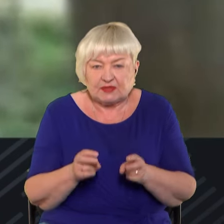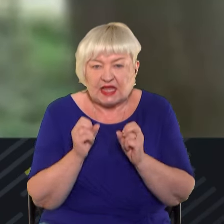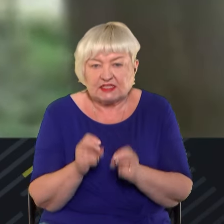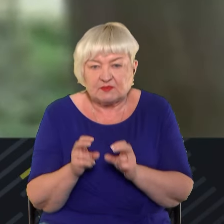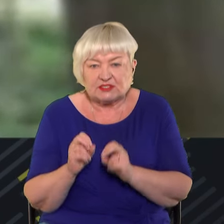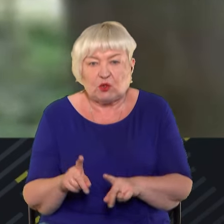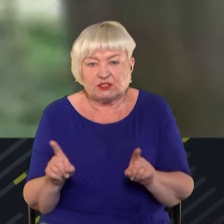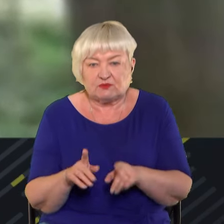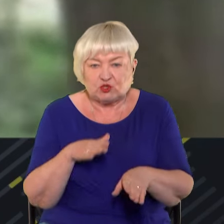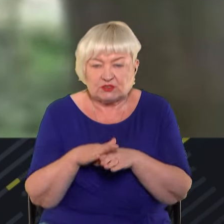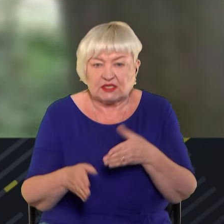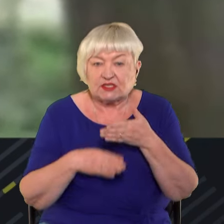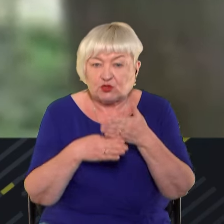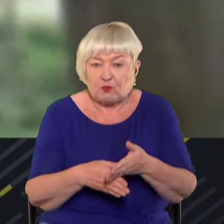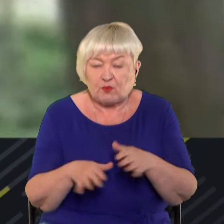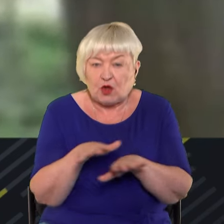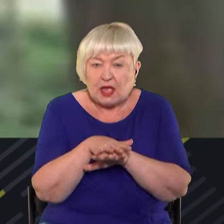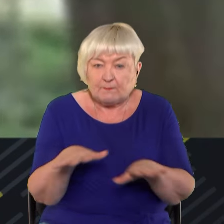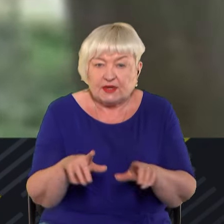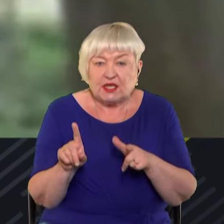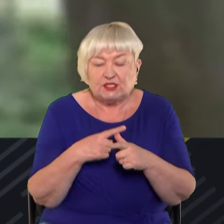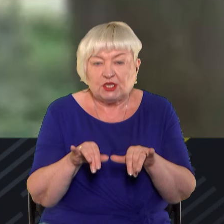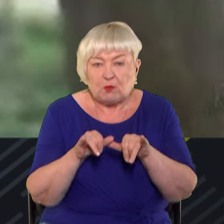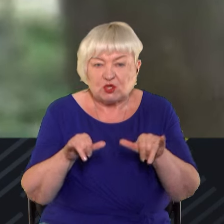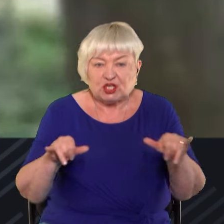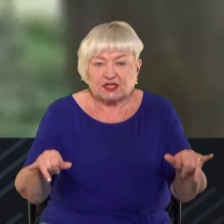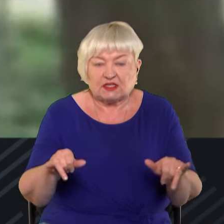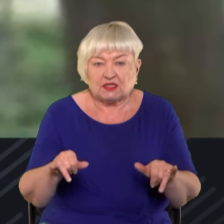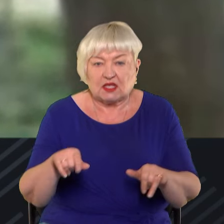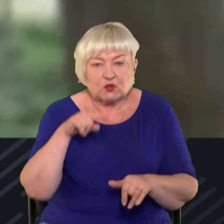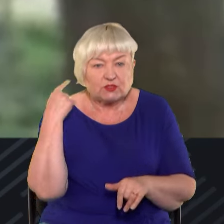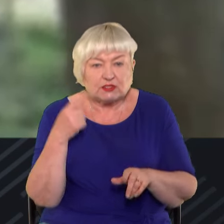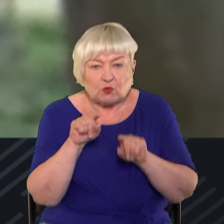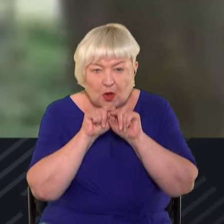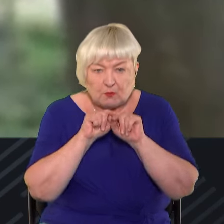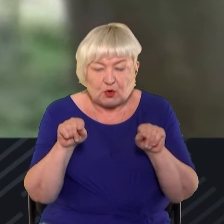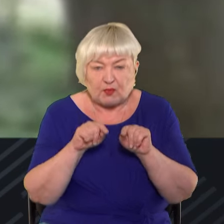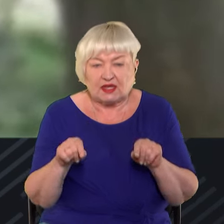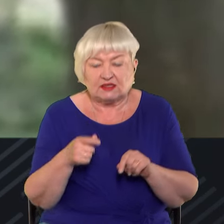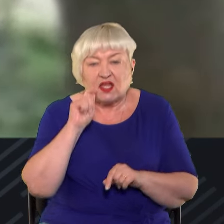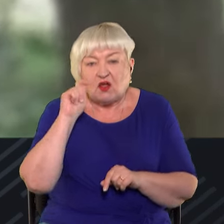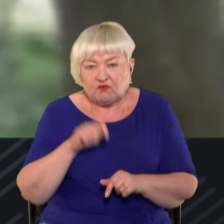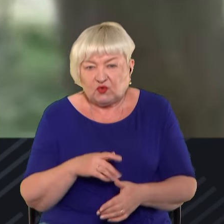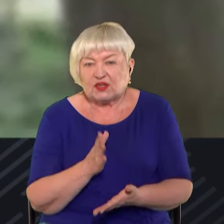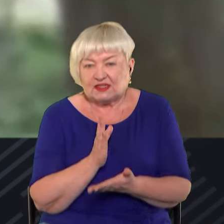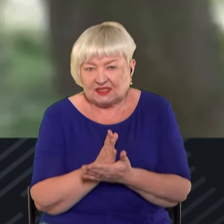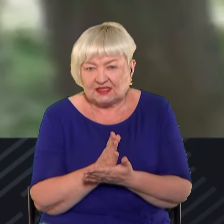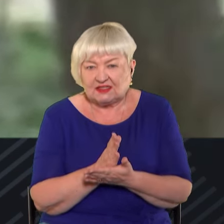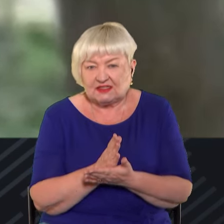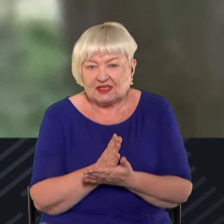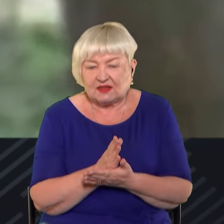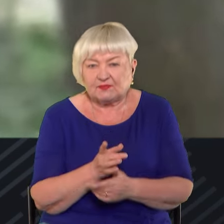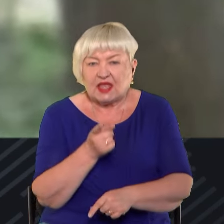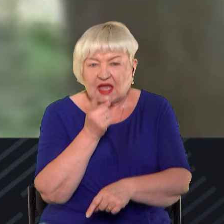за допомогою мережі чи поширенню російської пропаганди. Власне, в Україні існує механізм